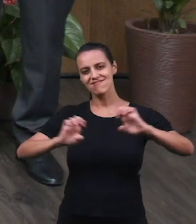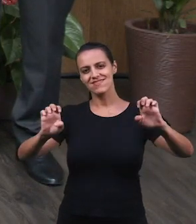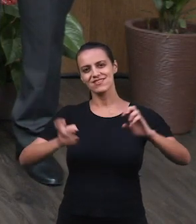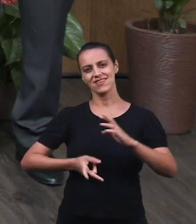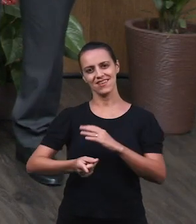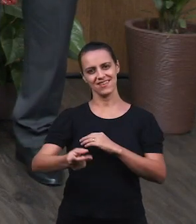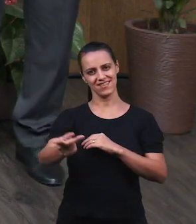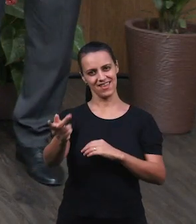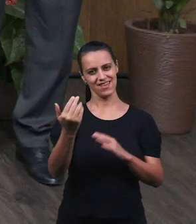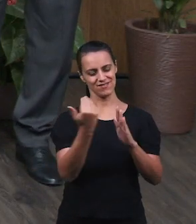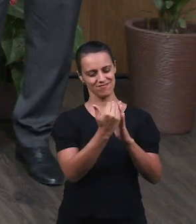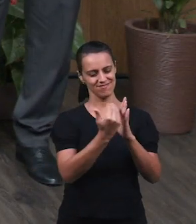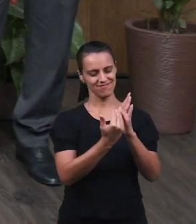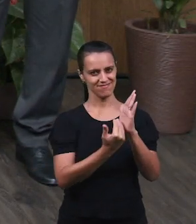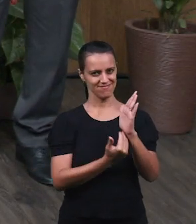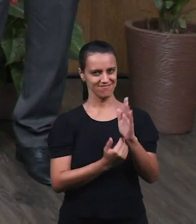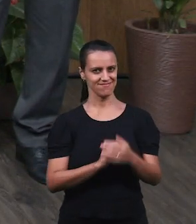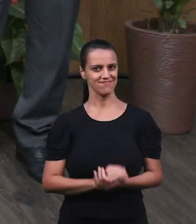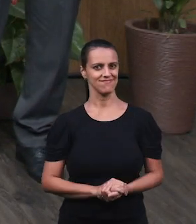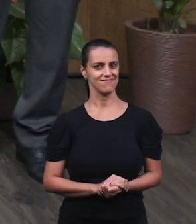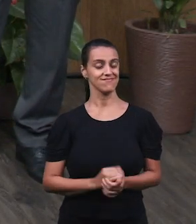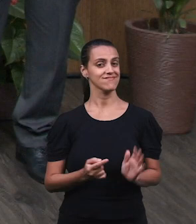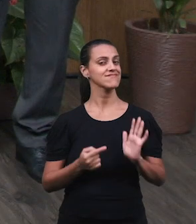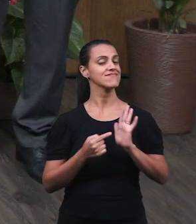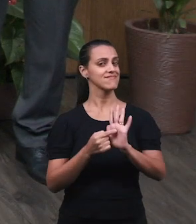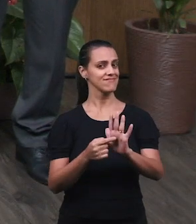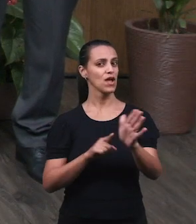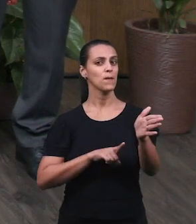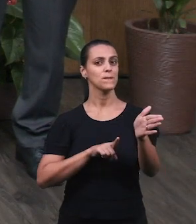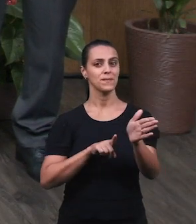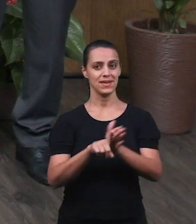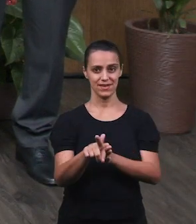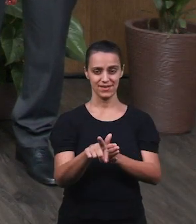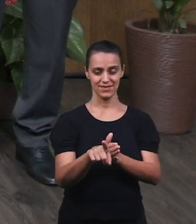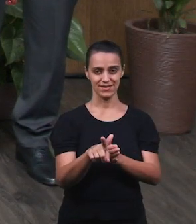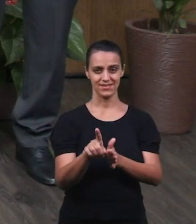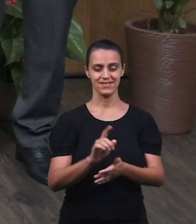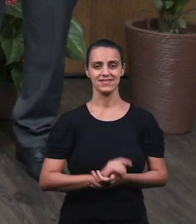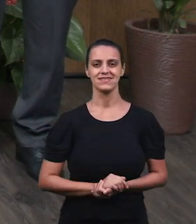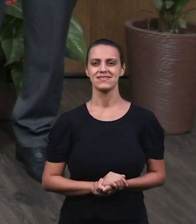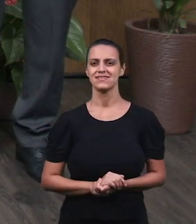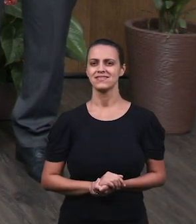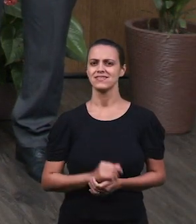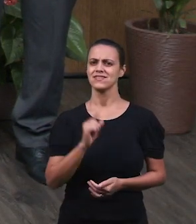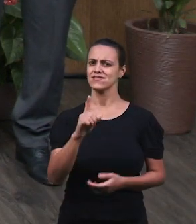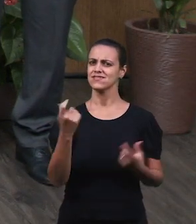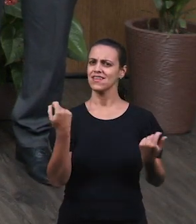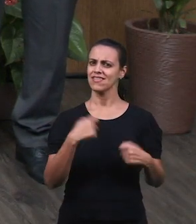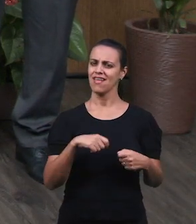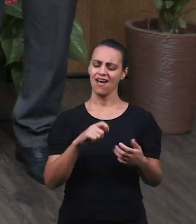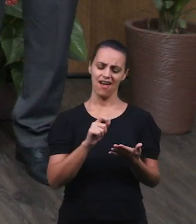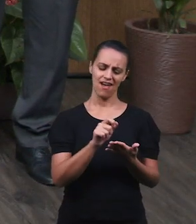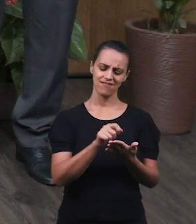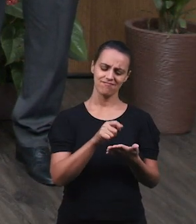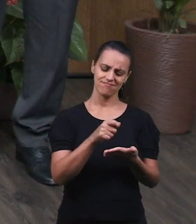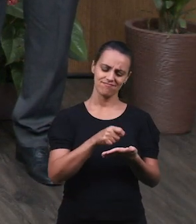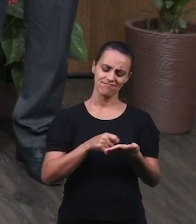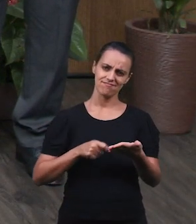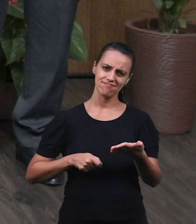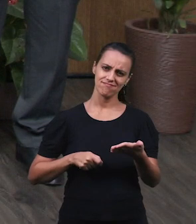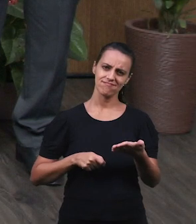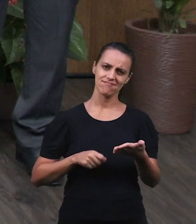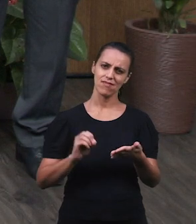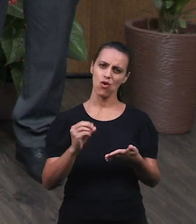volets qui viendront dans la séquence. Nous laisserons une question. Vous pouvez prendre